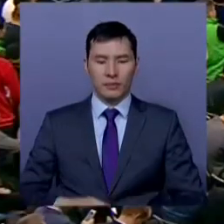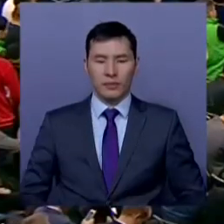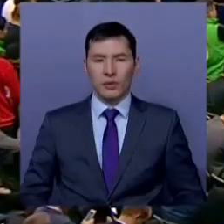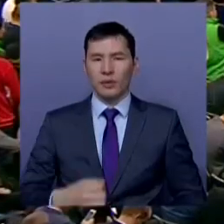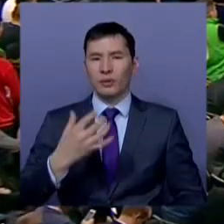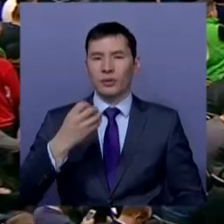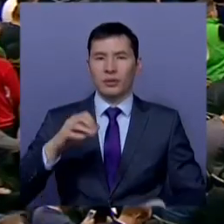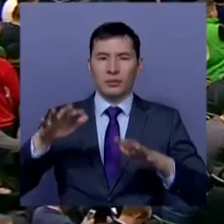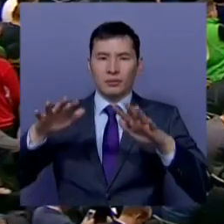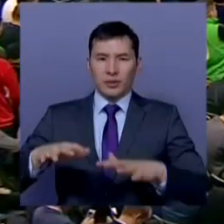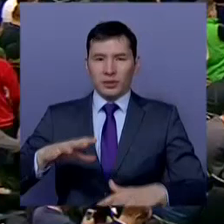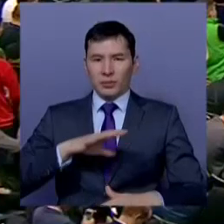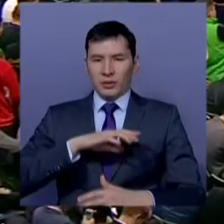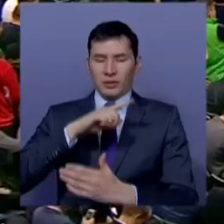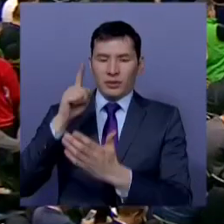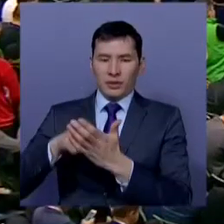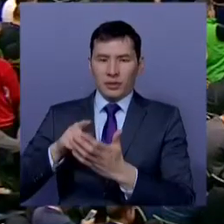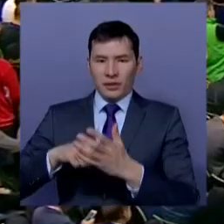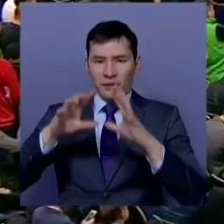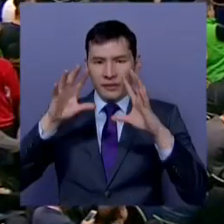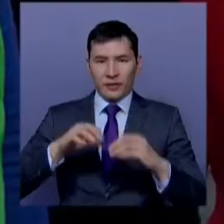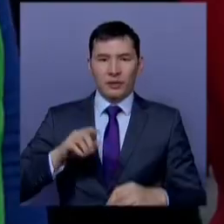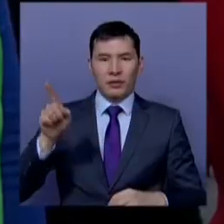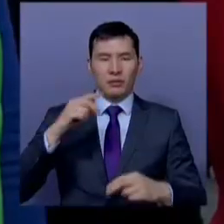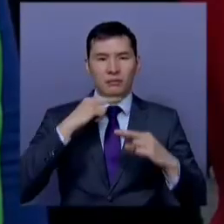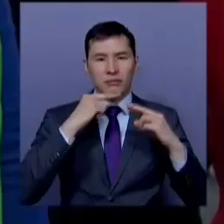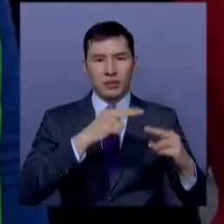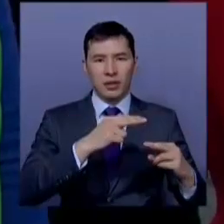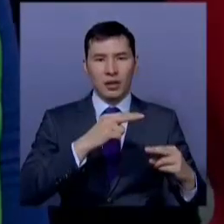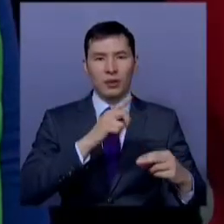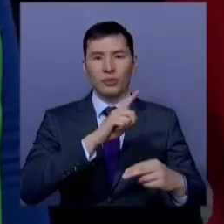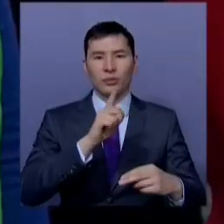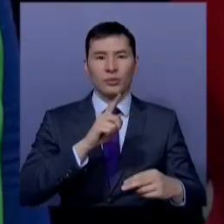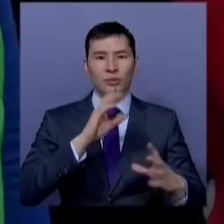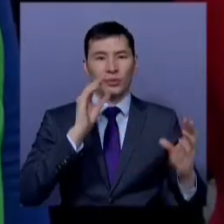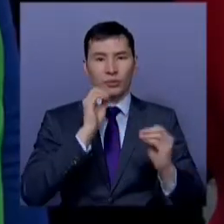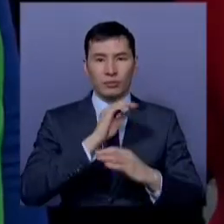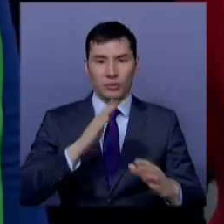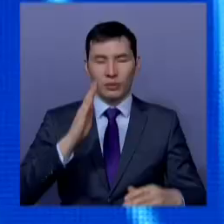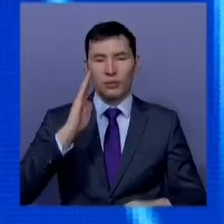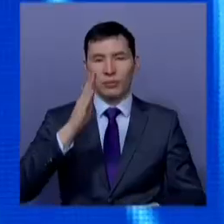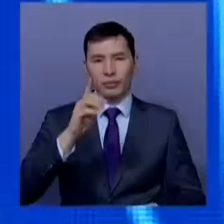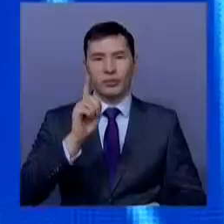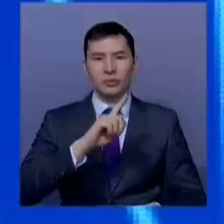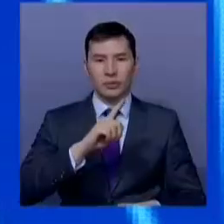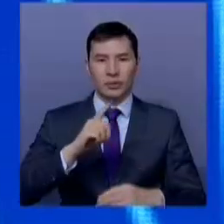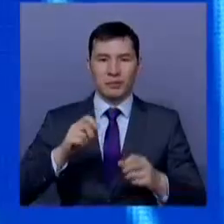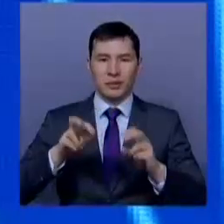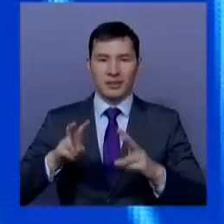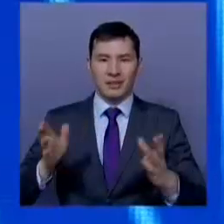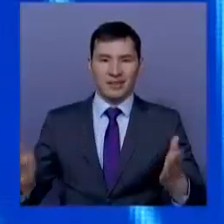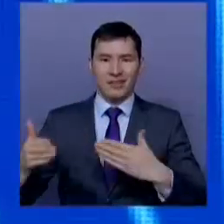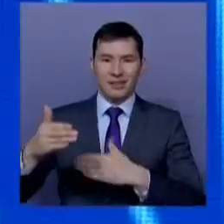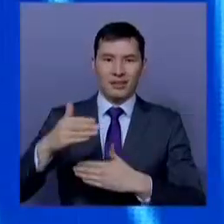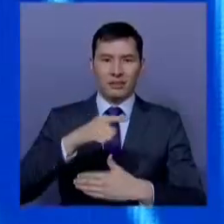мен белсенділер көтерген сұрақтардың барлығы ескерусіз қалмайды. Қала басшылығы шағымдардың қашан және қалай шешілетінін нақты атап көрсетті.